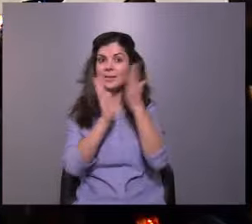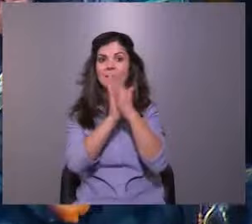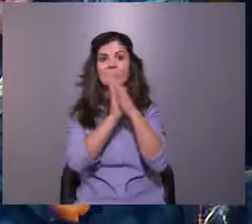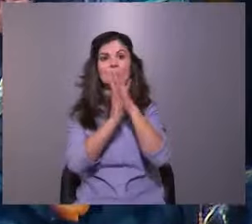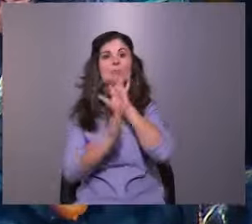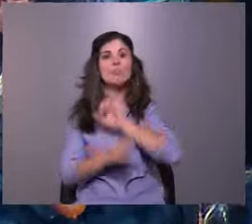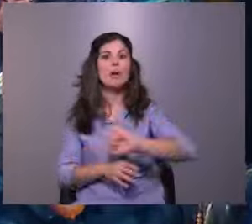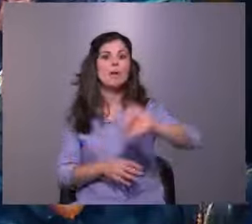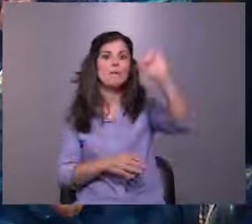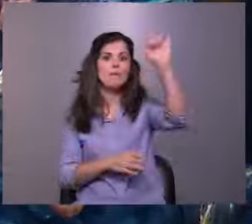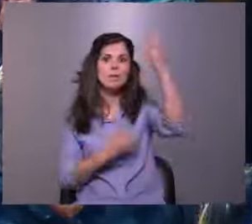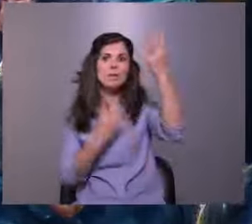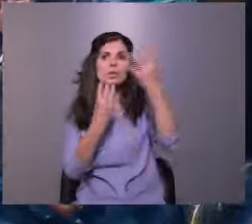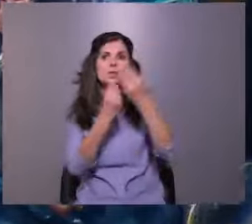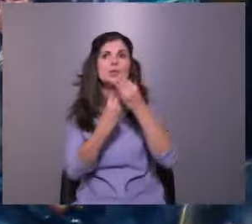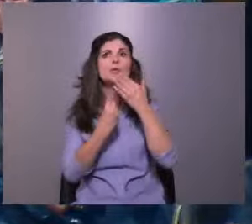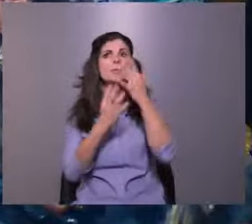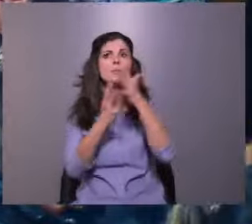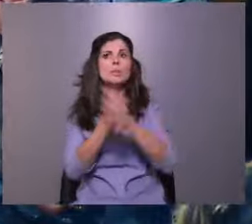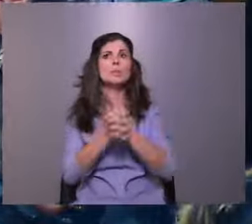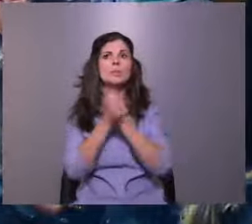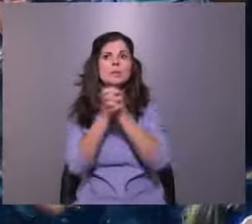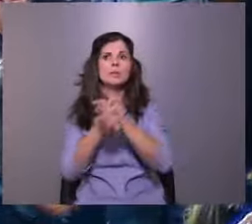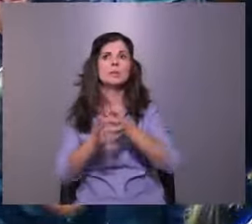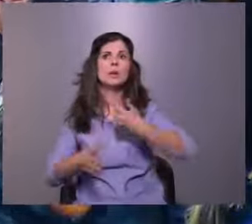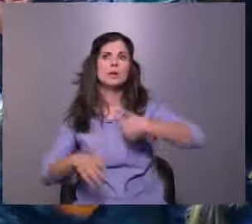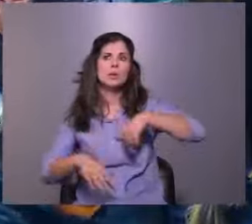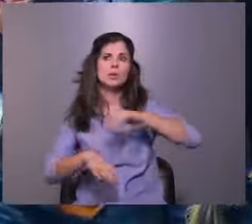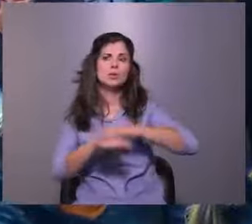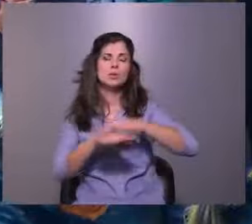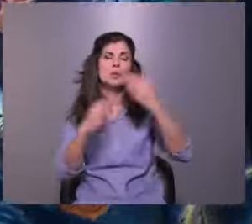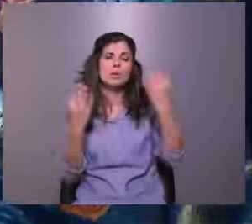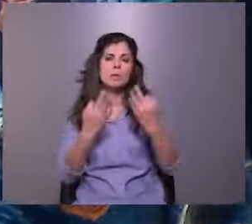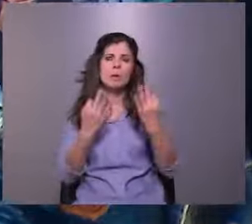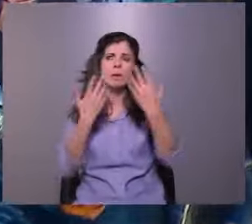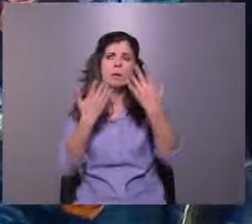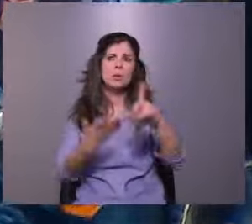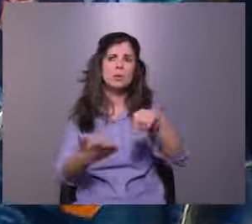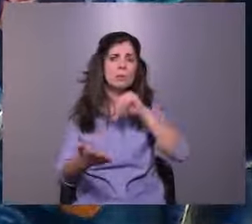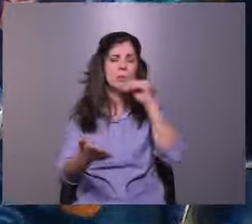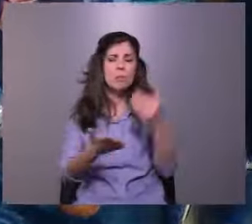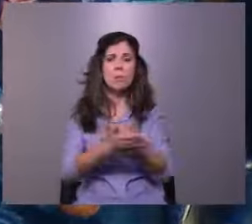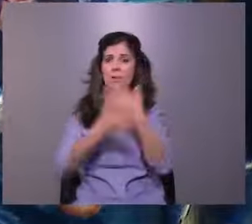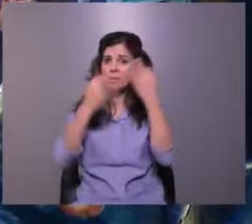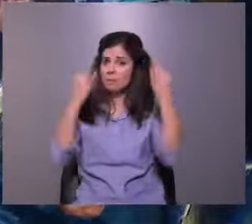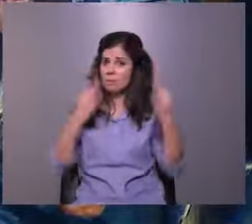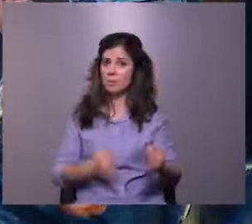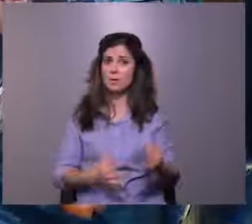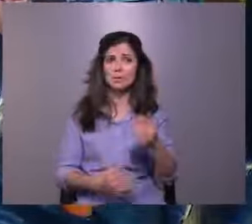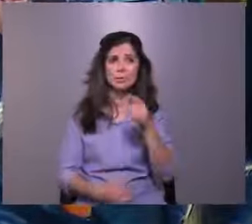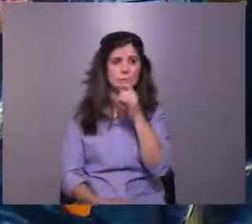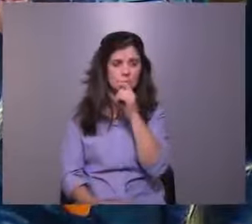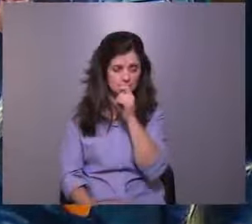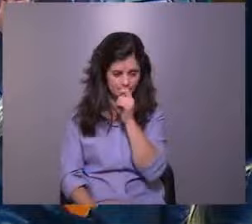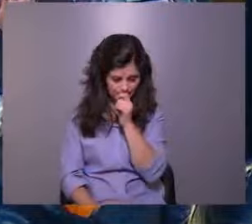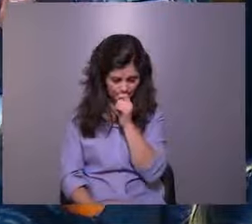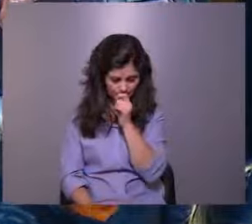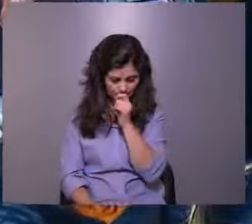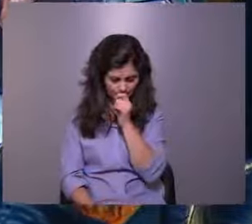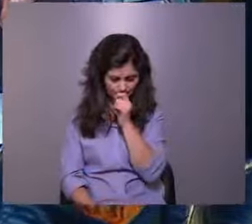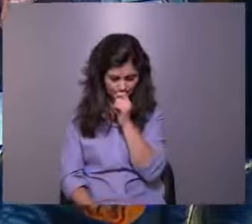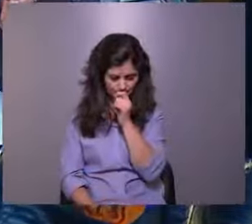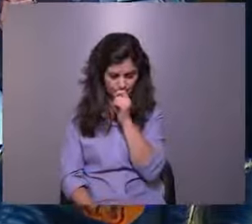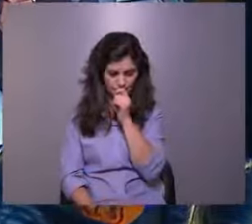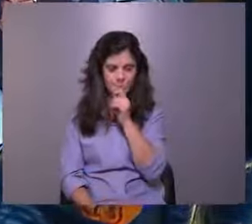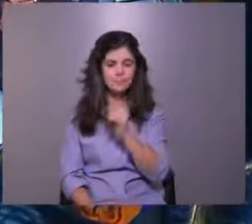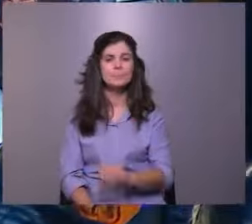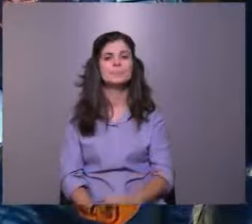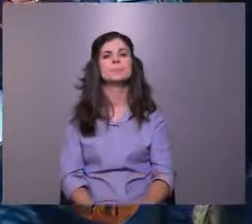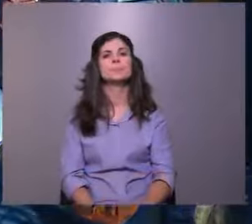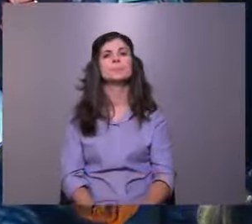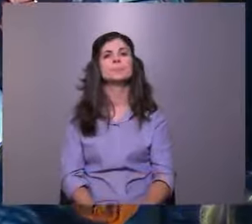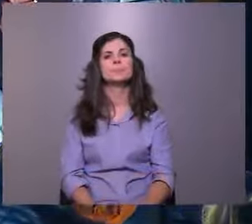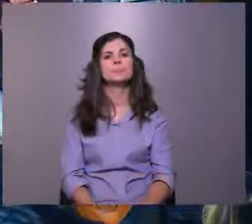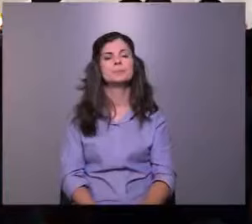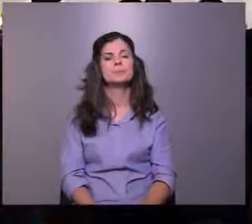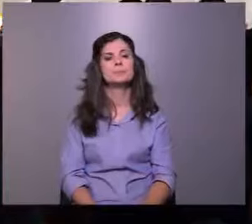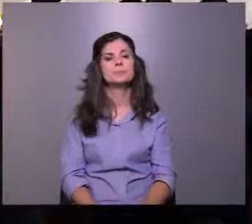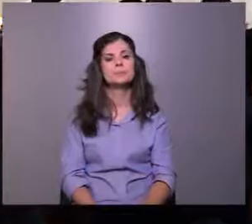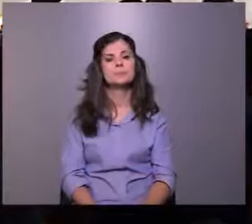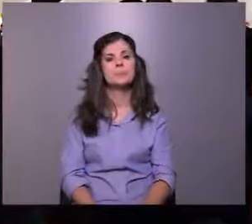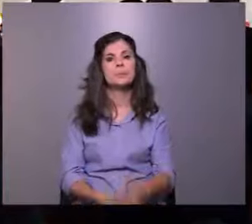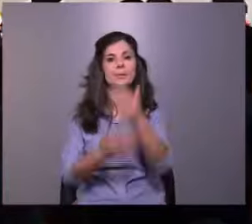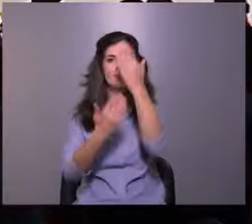Zdrowaś Maryjo, łaski pełna, Pan z Tobą, błogosławionaś Ty między niewiastami